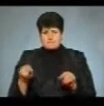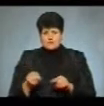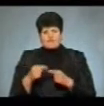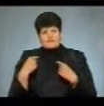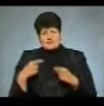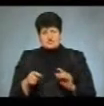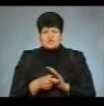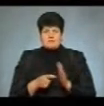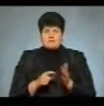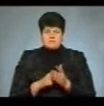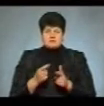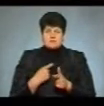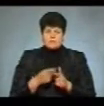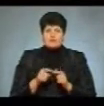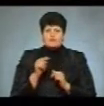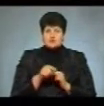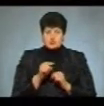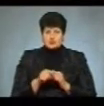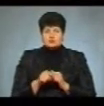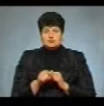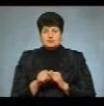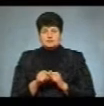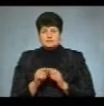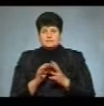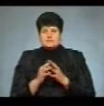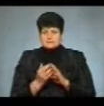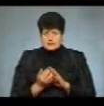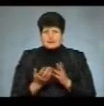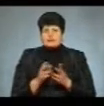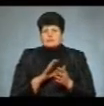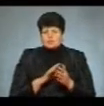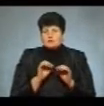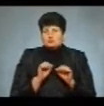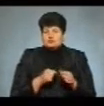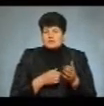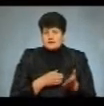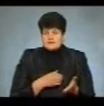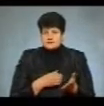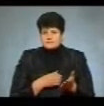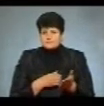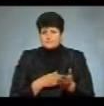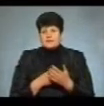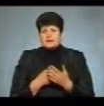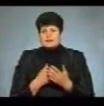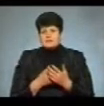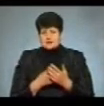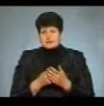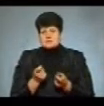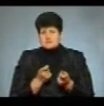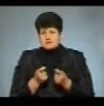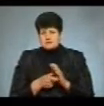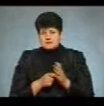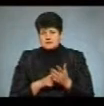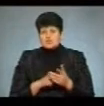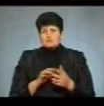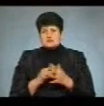інші приміщення, або в цьому населеному пункті, де були можливість, тобто чи це, скажімо так, якесь адміністративне приміщення чи